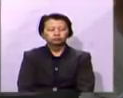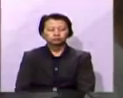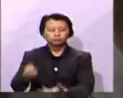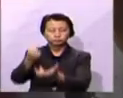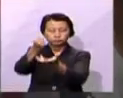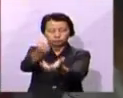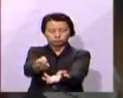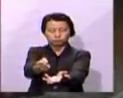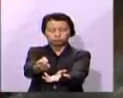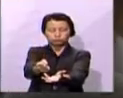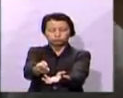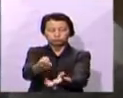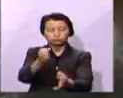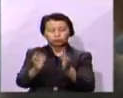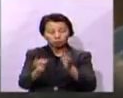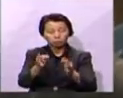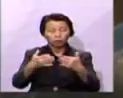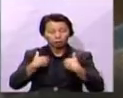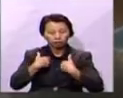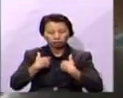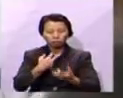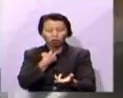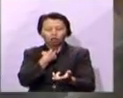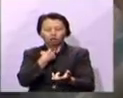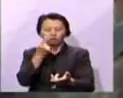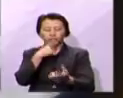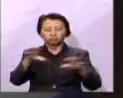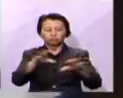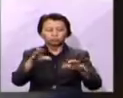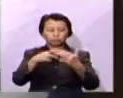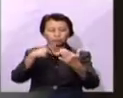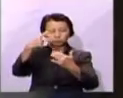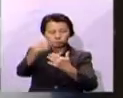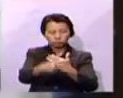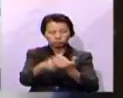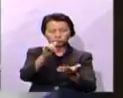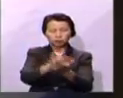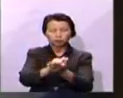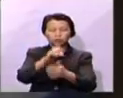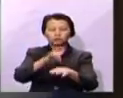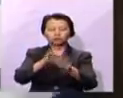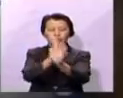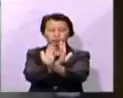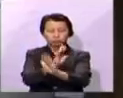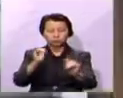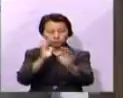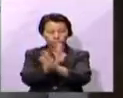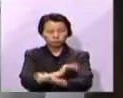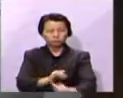Peruntukan juga akan disalur jika terdapat kekangan untuk menjalankan program tersebut di Sarawak.